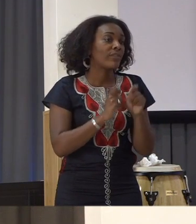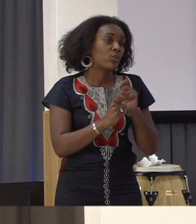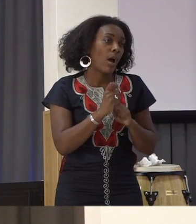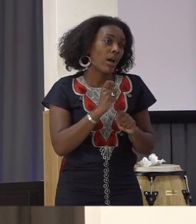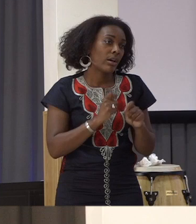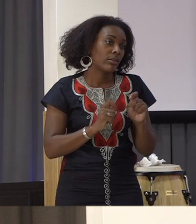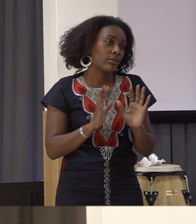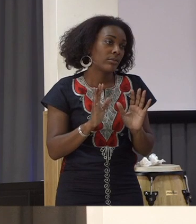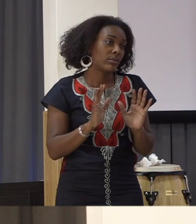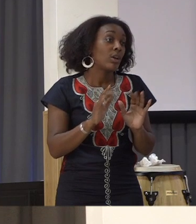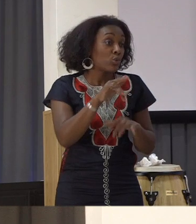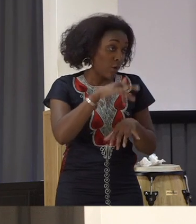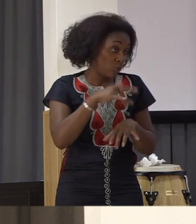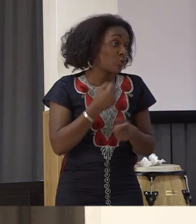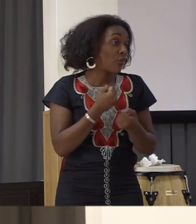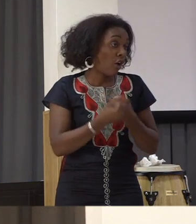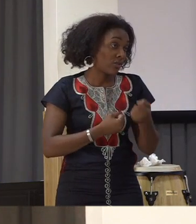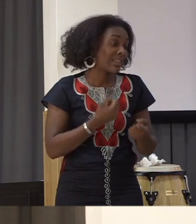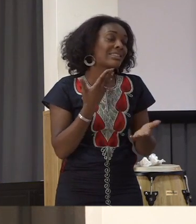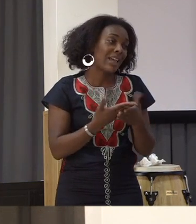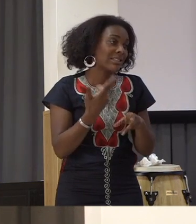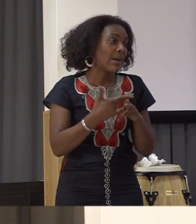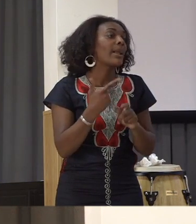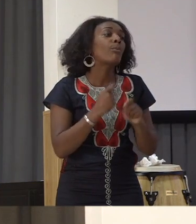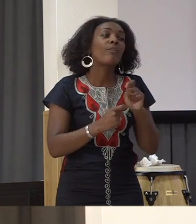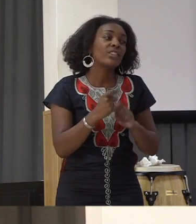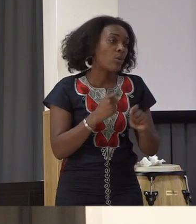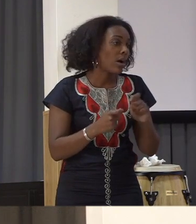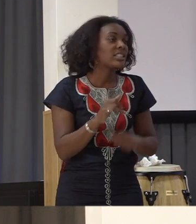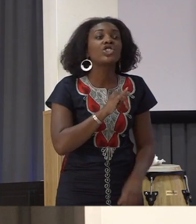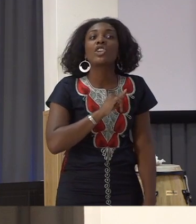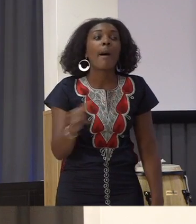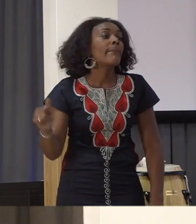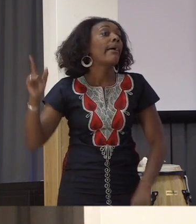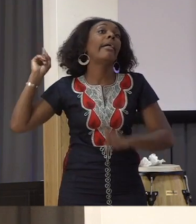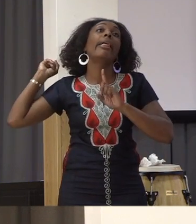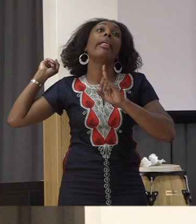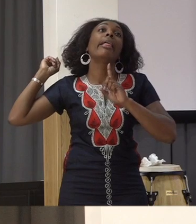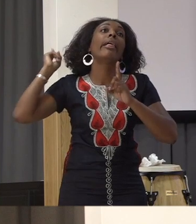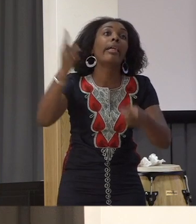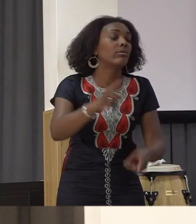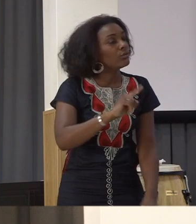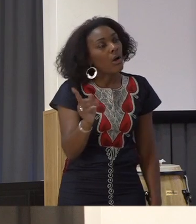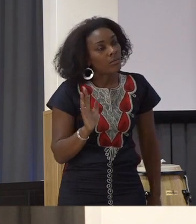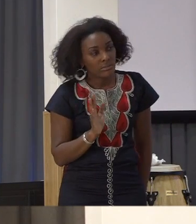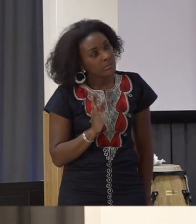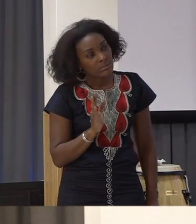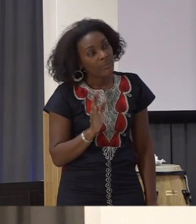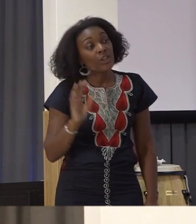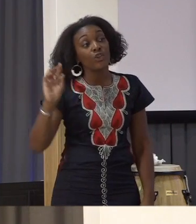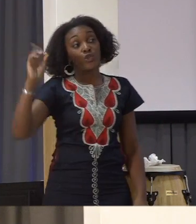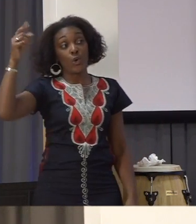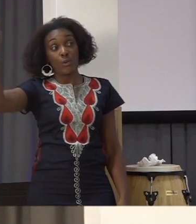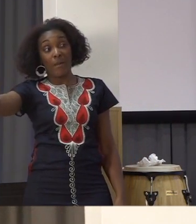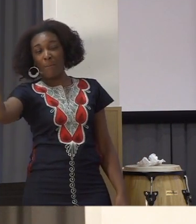produisent la joie. Parce que quand tu sors d'une épreuve, voulue par Dieu, je précise, lorsque c'est Dieu qui t'envoie une épreuve, quand tu sors